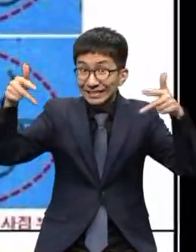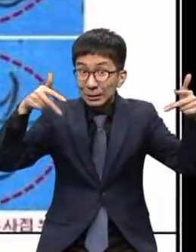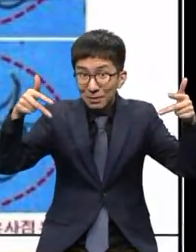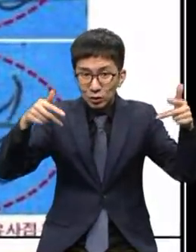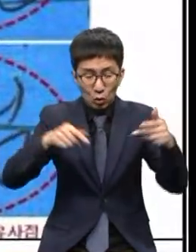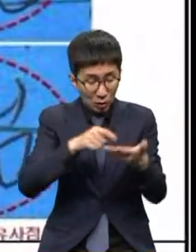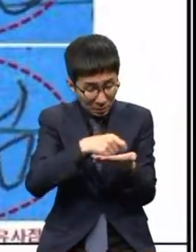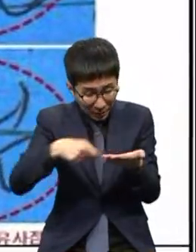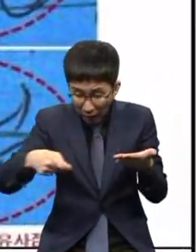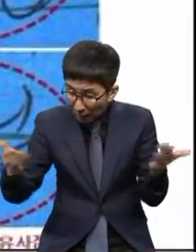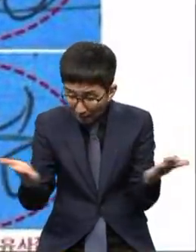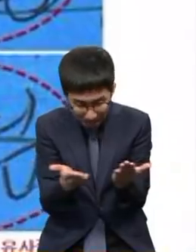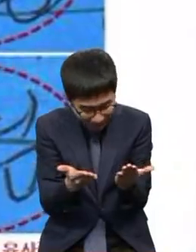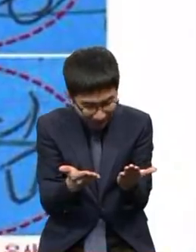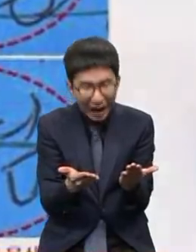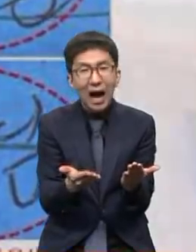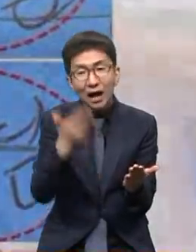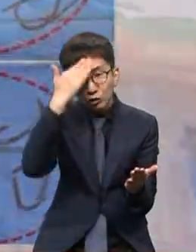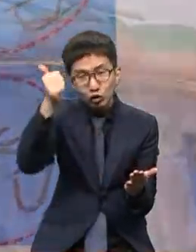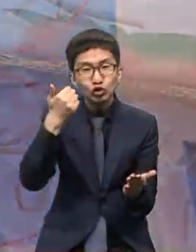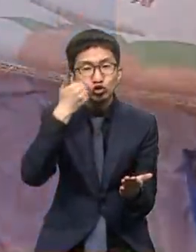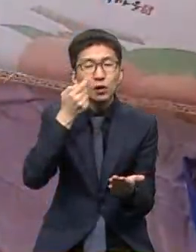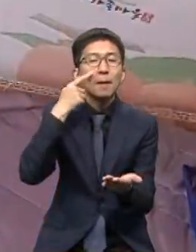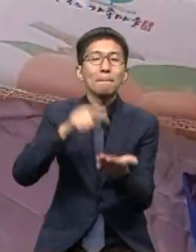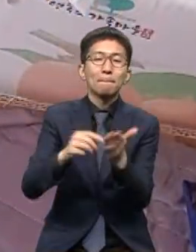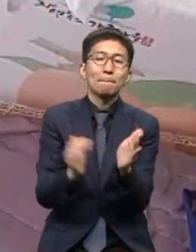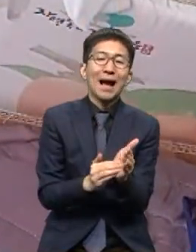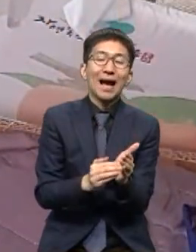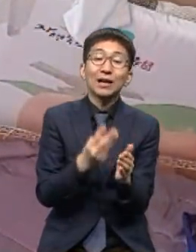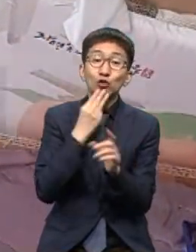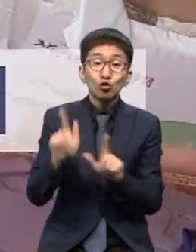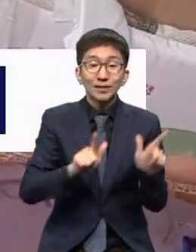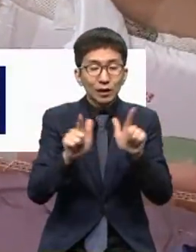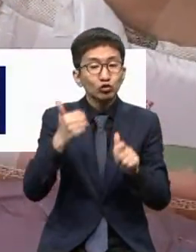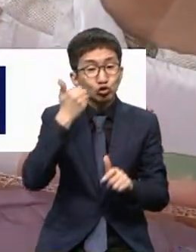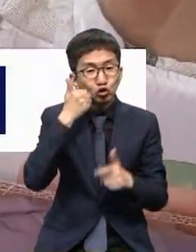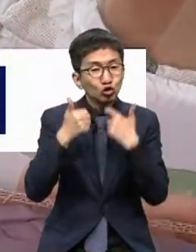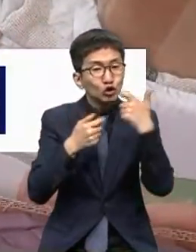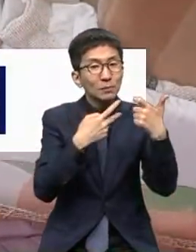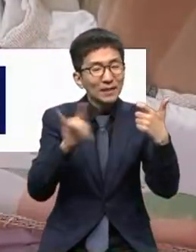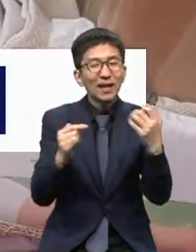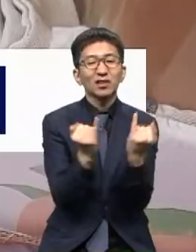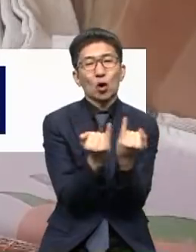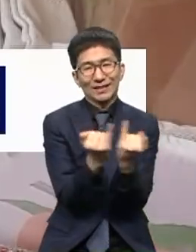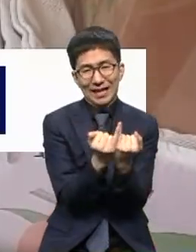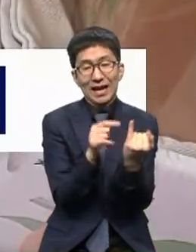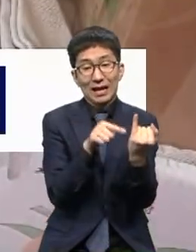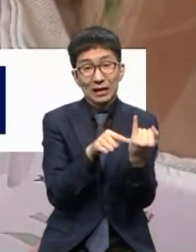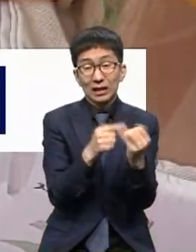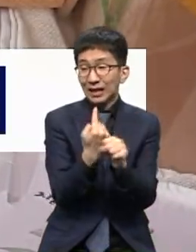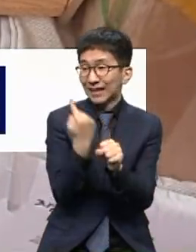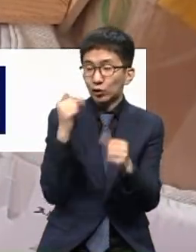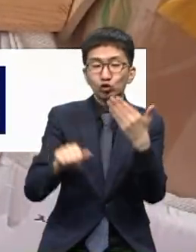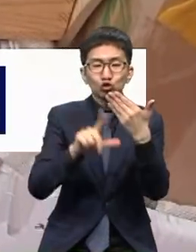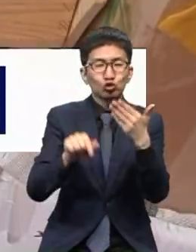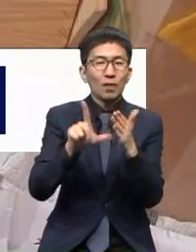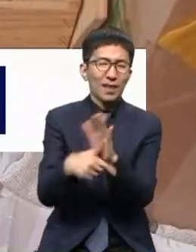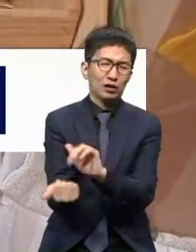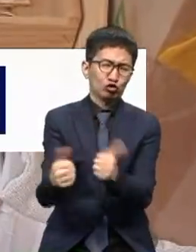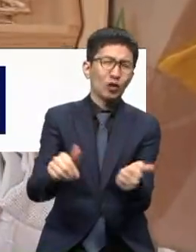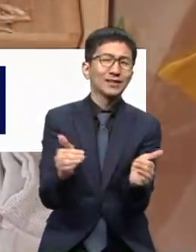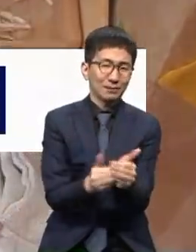거친 그때 현금 유엔을 찾아냈습니다 서울에 사는 60대 성인 pc 로 확인했지만 이미 지난해 골 숨진